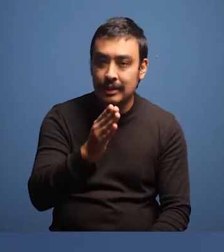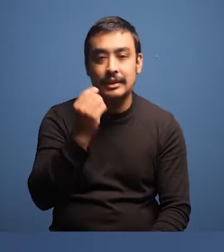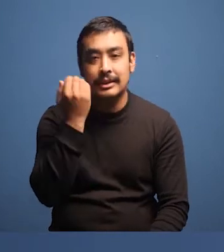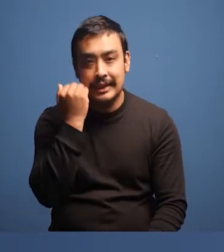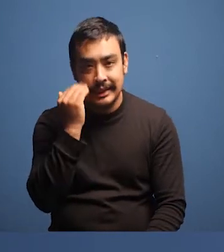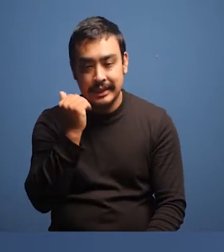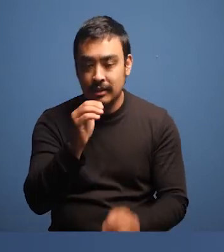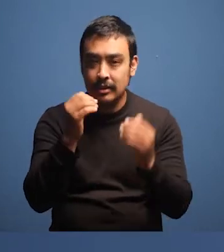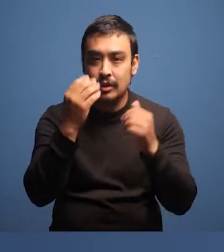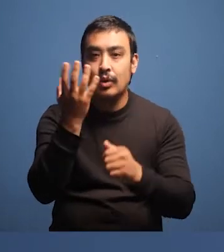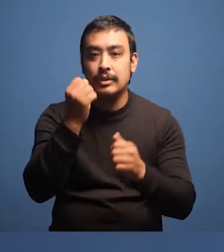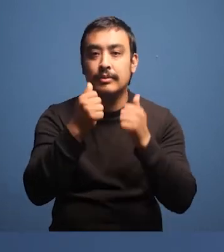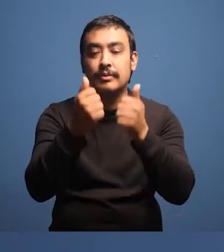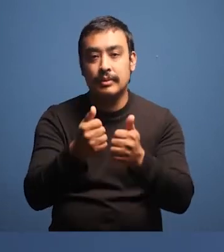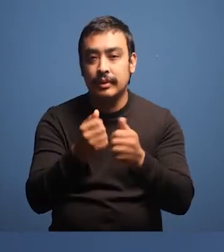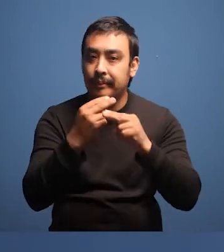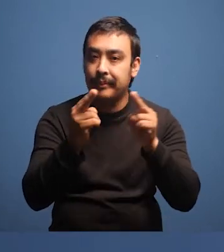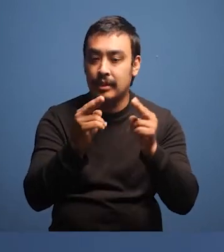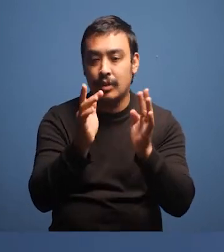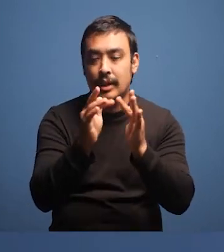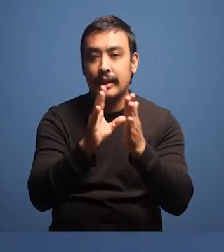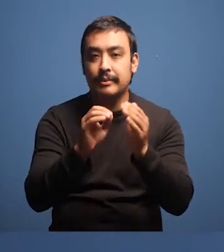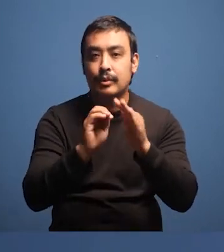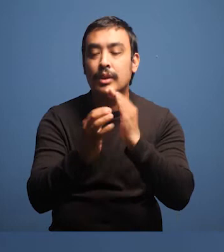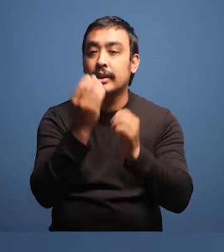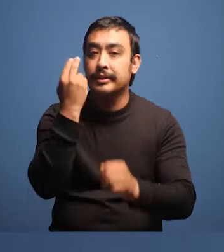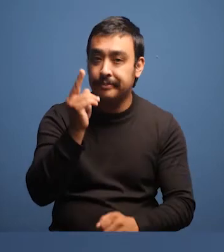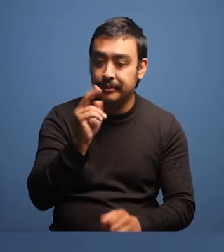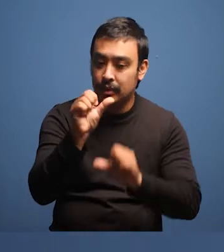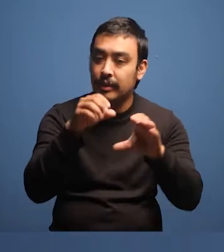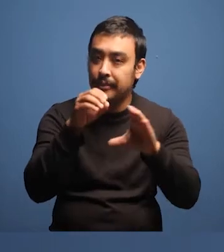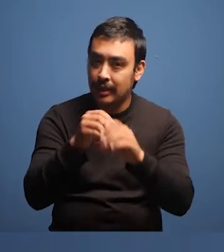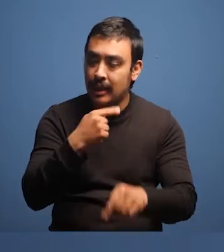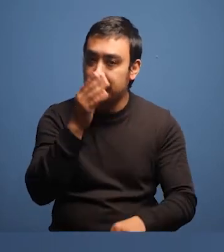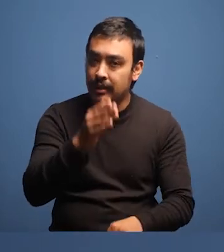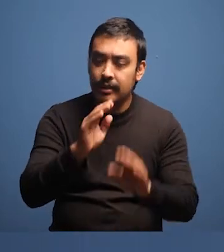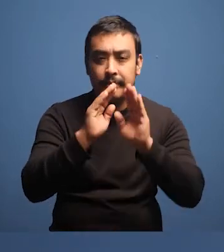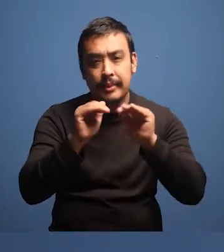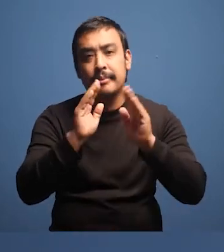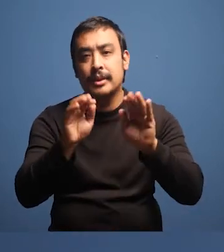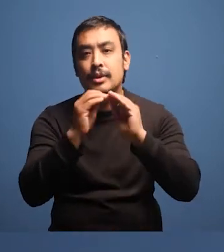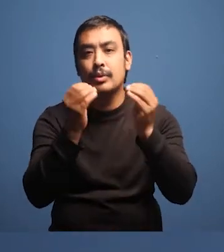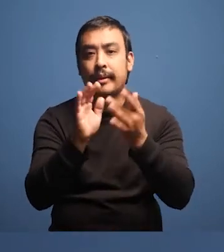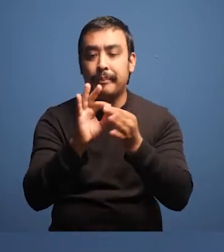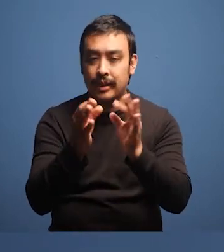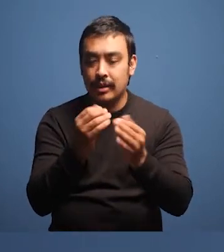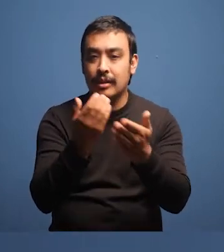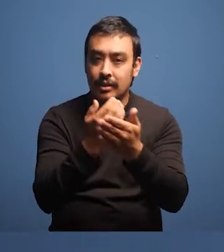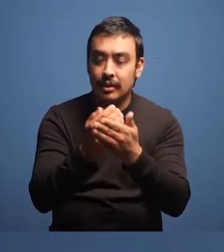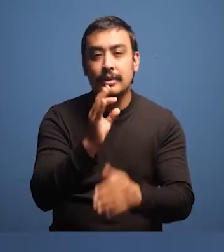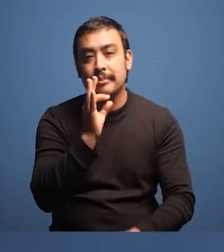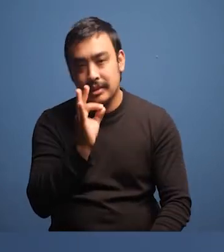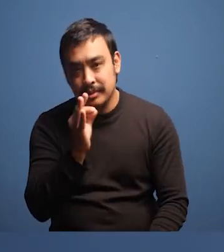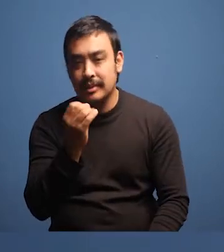इक्वल क्याम्पेन अन्तर्गत नै फ्रिडम अनलाइन क्याम्पेन लन्च गरेका थियौँ, जसमा चाहिँ हामीले डिफ्रेन्ट सोसियल मिडिया कम्पनी जस्तै कि